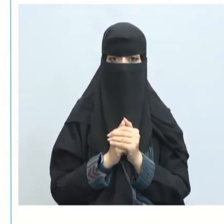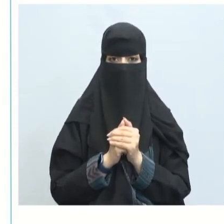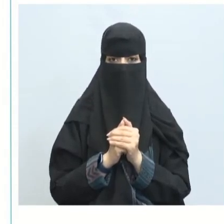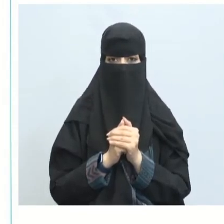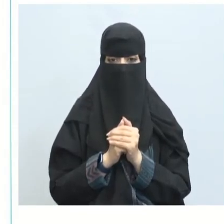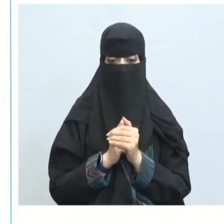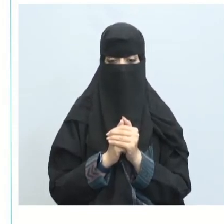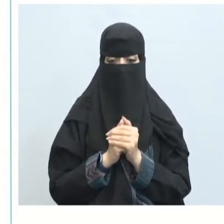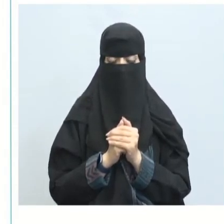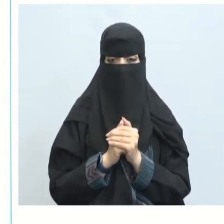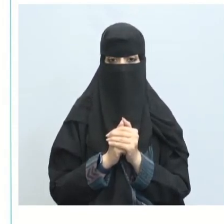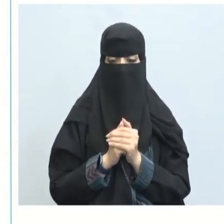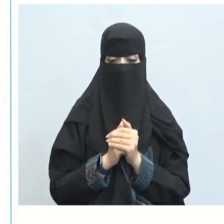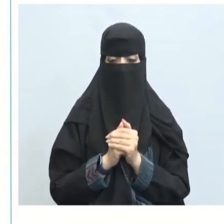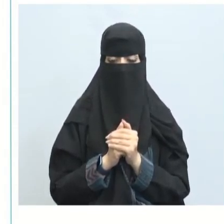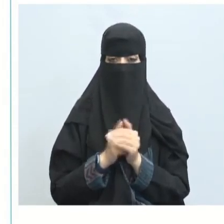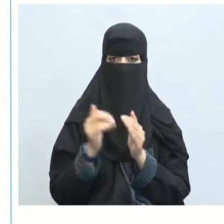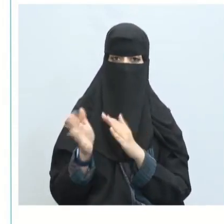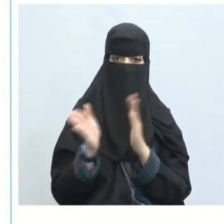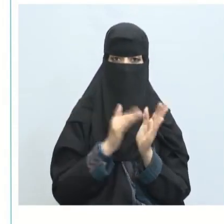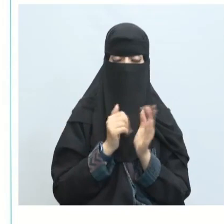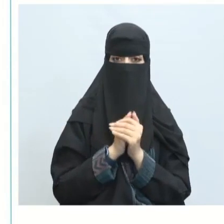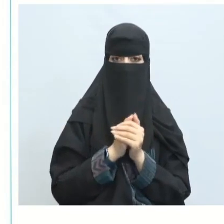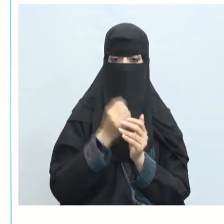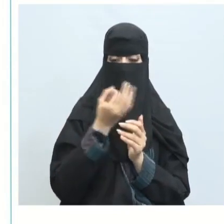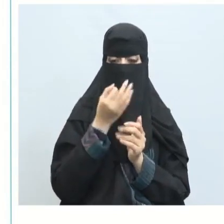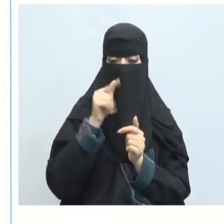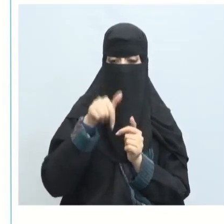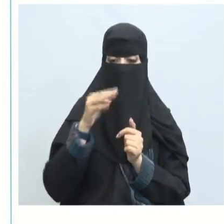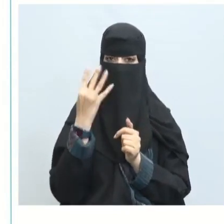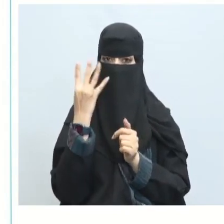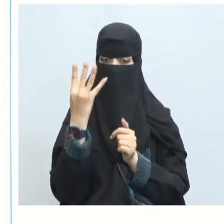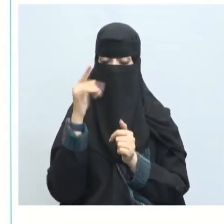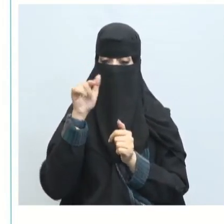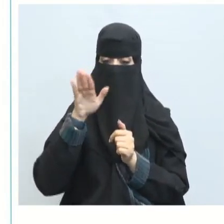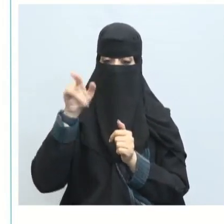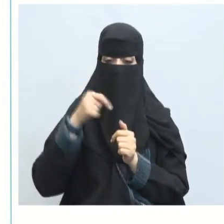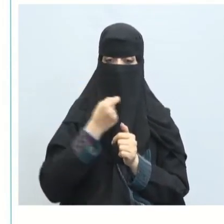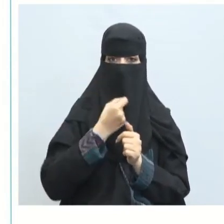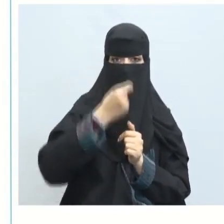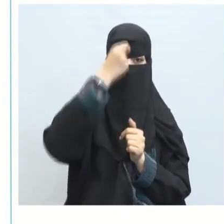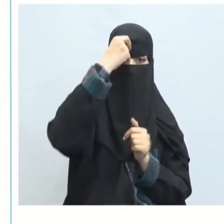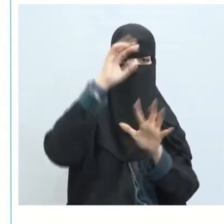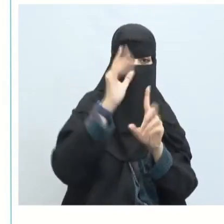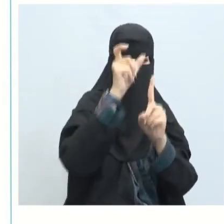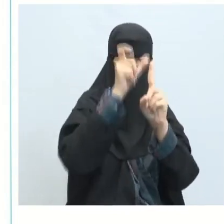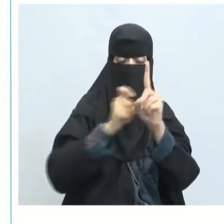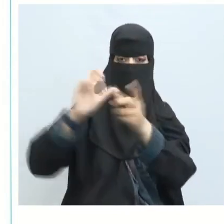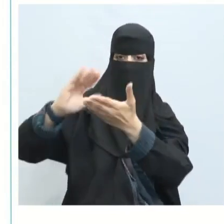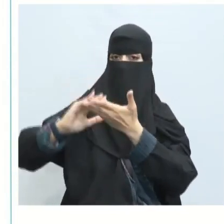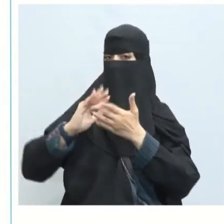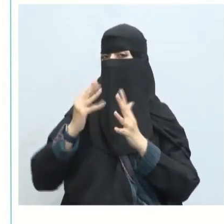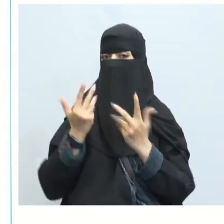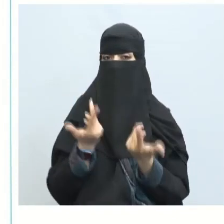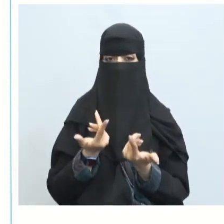البشريه بعد ذلك تحدثنا عن درس الثالث او الرابع هو سمات السكرتير وصفات